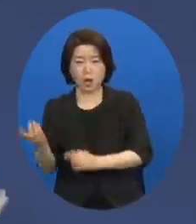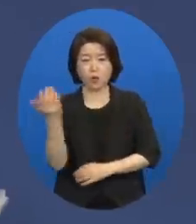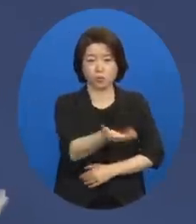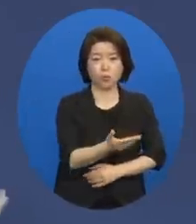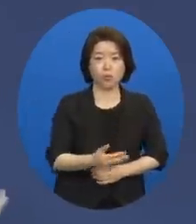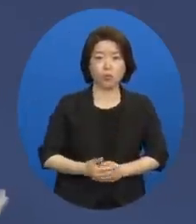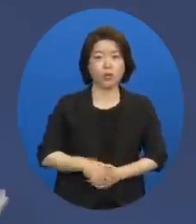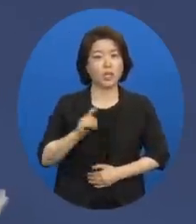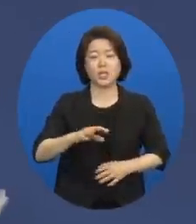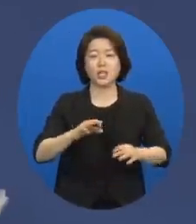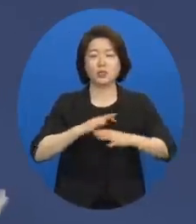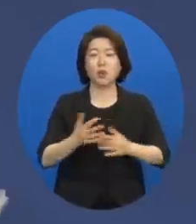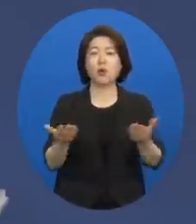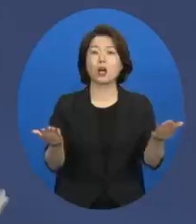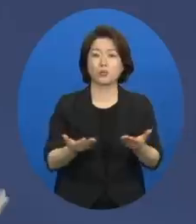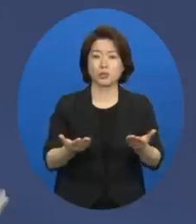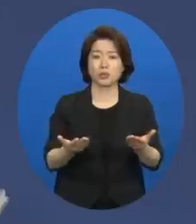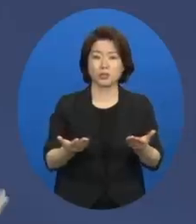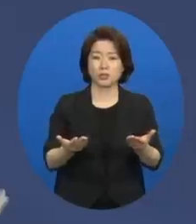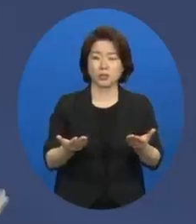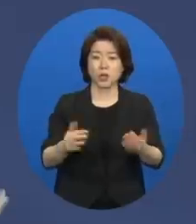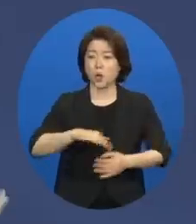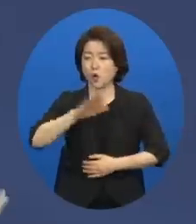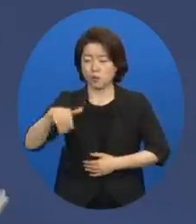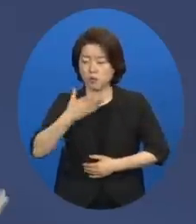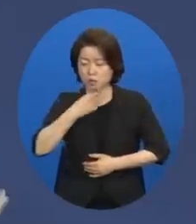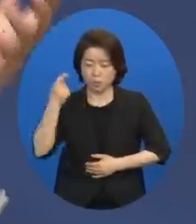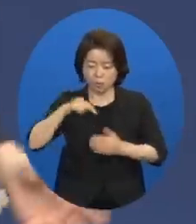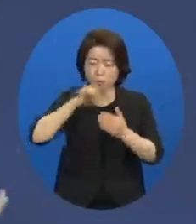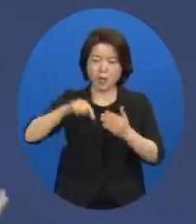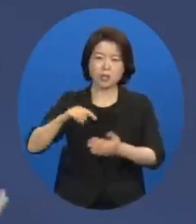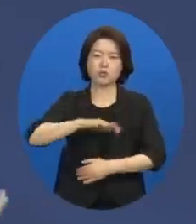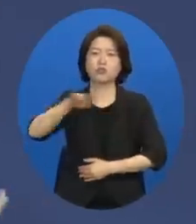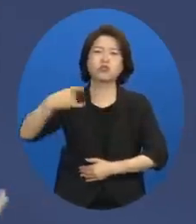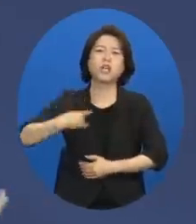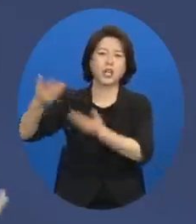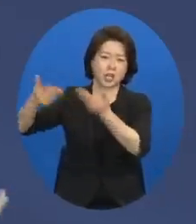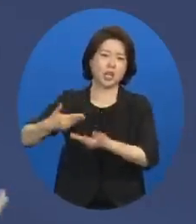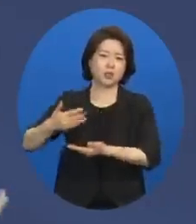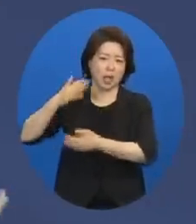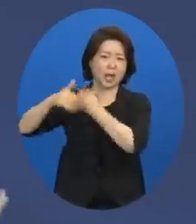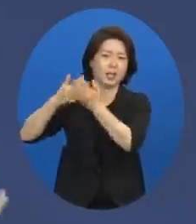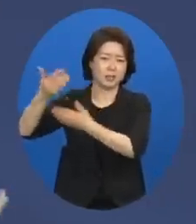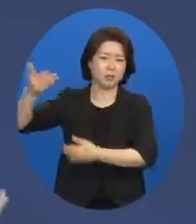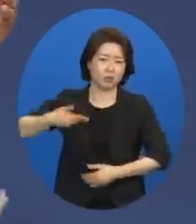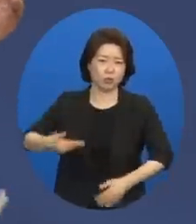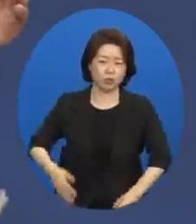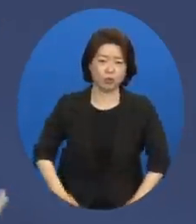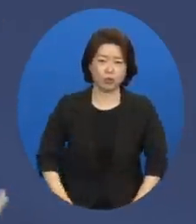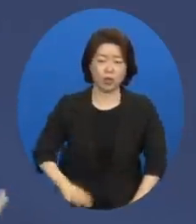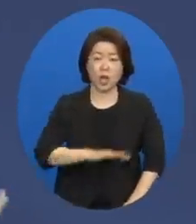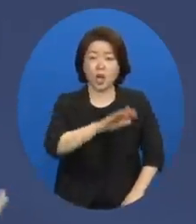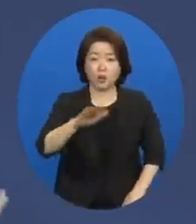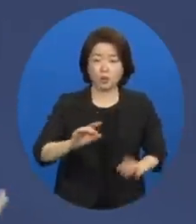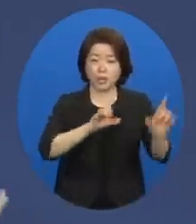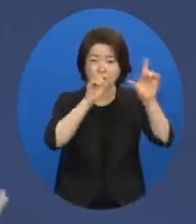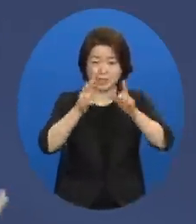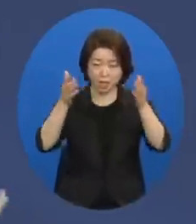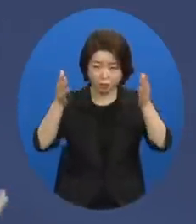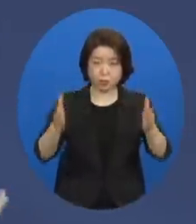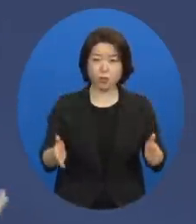이 놀라운 일을 주님께서 복음 안에서 우리에게 해주셨다 이 말입니다. 그리고 우리에게 사는 날